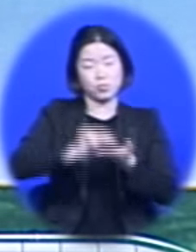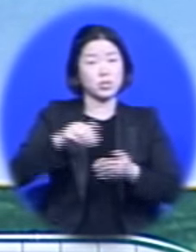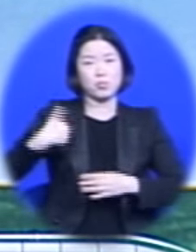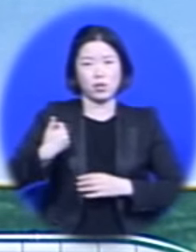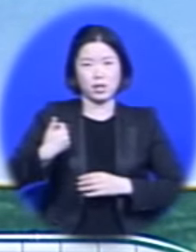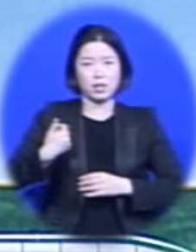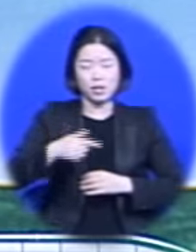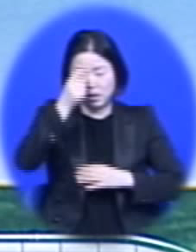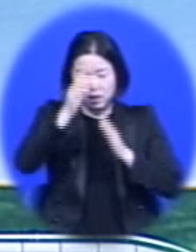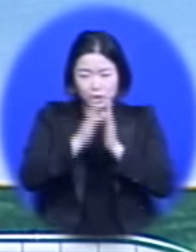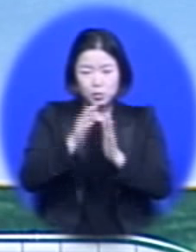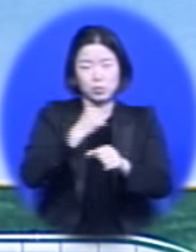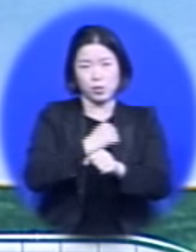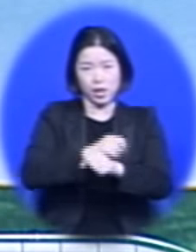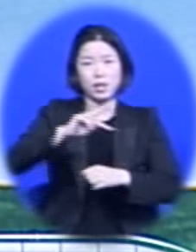해도